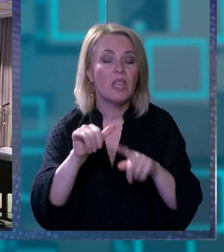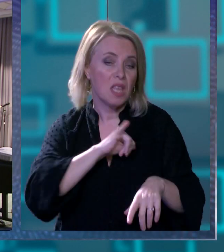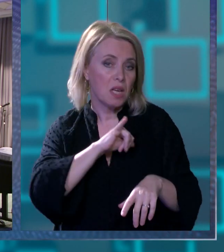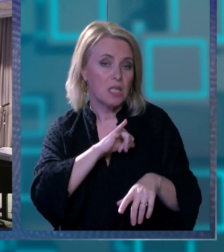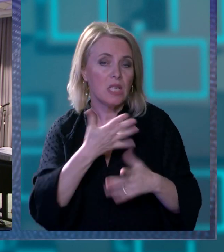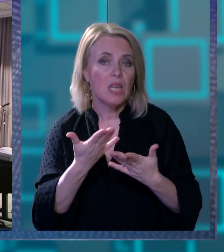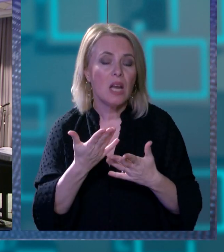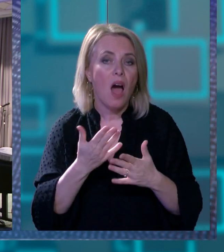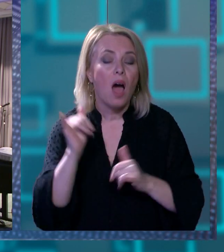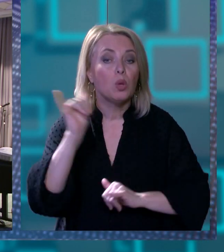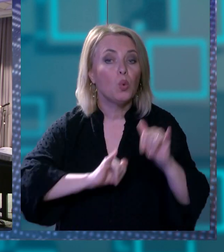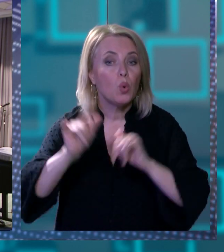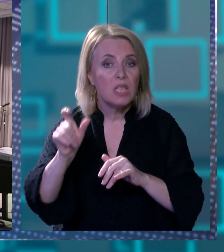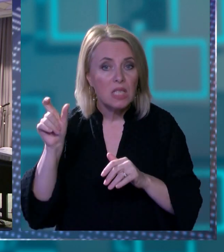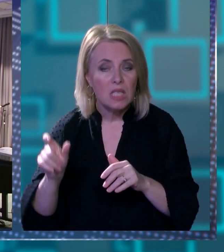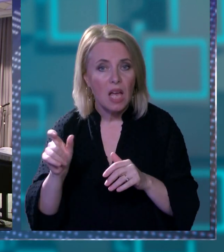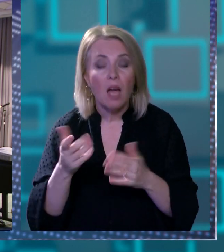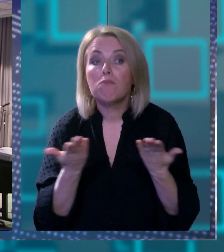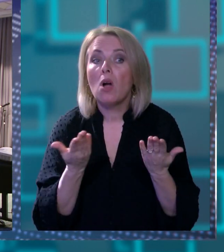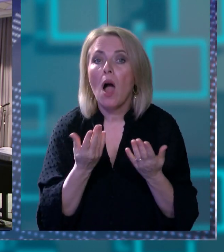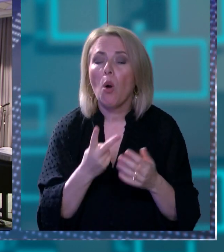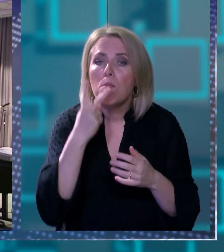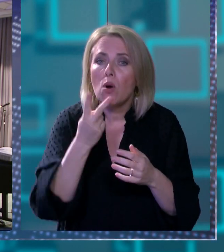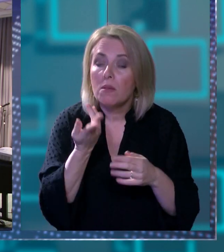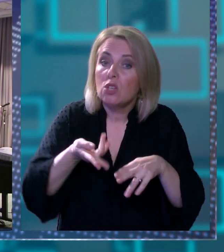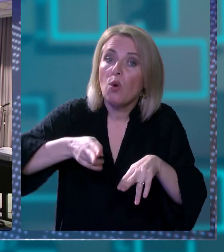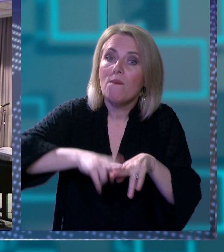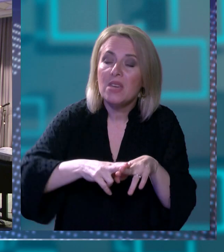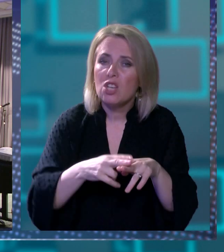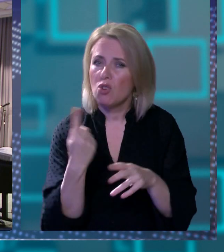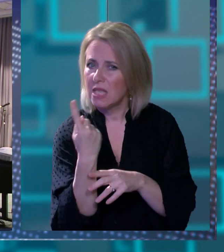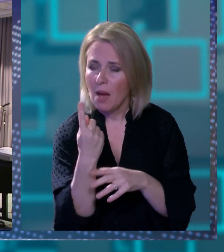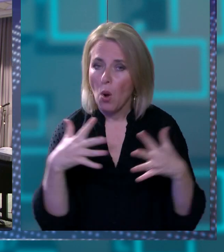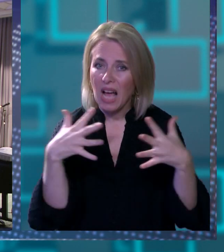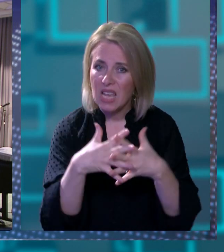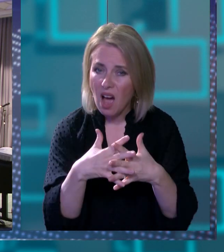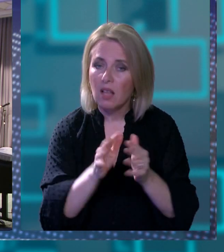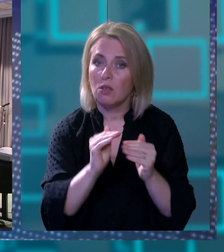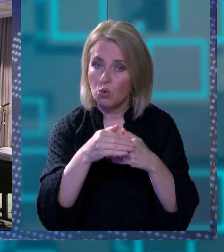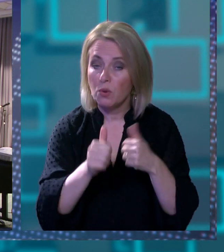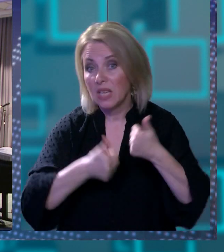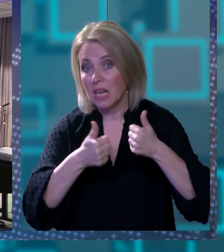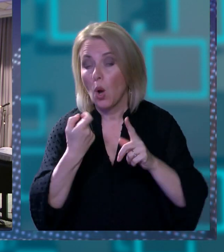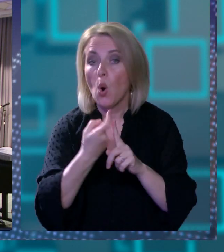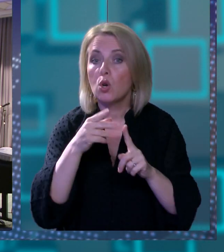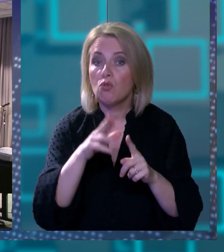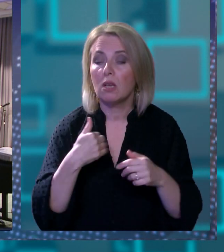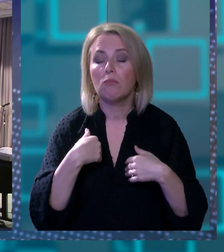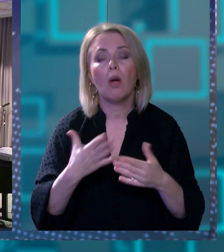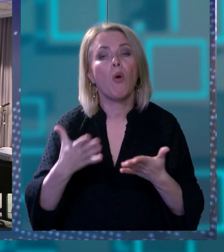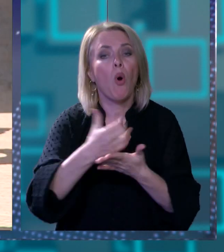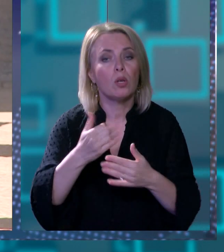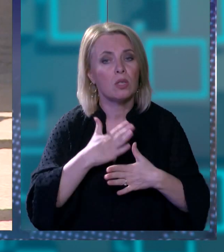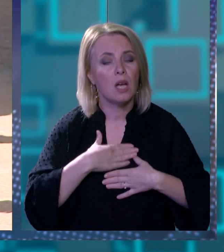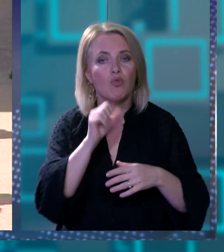turiste i kako pogledati i nešto više od samog Dubrovnika i samog grada Korčule i vrlo koristi našoj